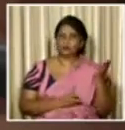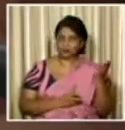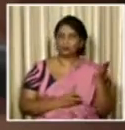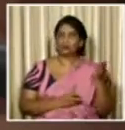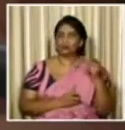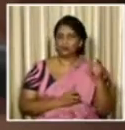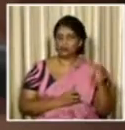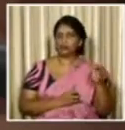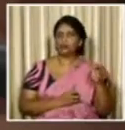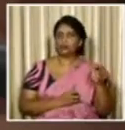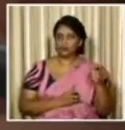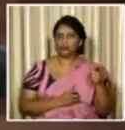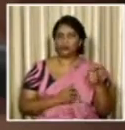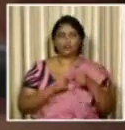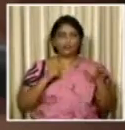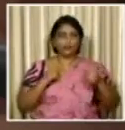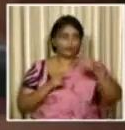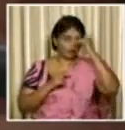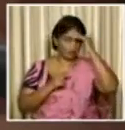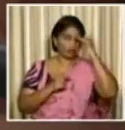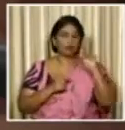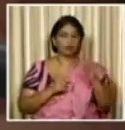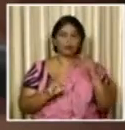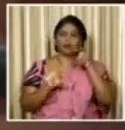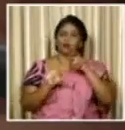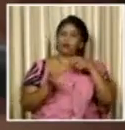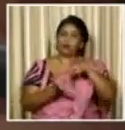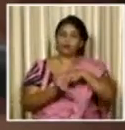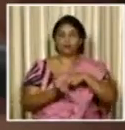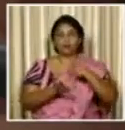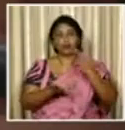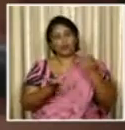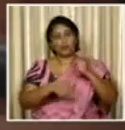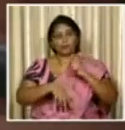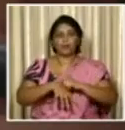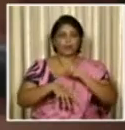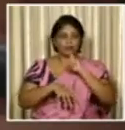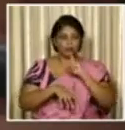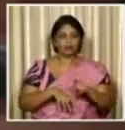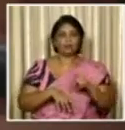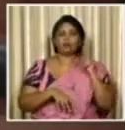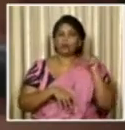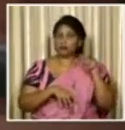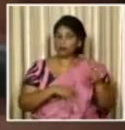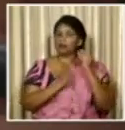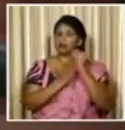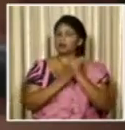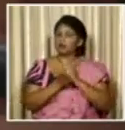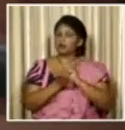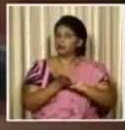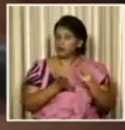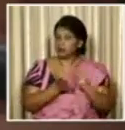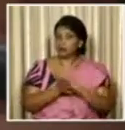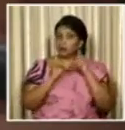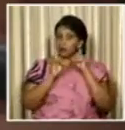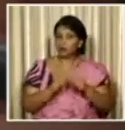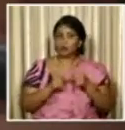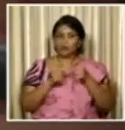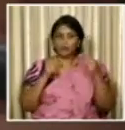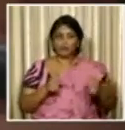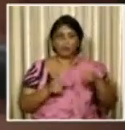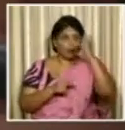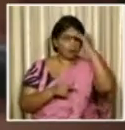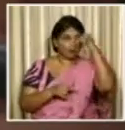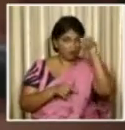එතකොට ඒස්කින් මේ අරන් ඇවිල්ලා කියන විපක්ෂ නායකවරයාට නැගිටලා ප්‍රශ්න අහන්න පුළුවන් ඕන වෙලාවක් කියලා. හැබැයි ඒස්කීමෙන් ලිව්වේ මේ වගේ විපක්ෂ නායකවරු ඉඳයි